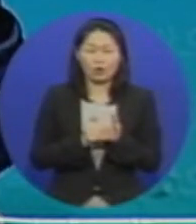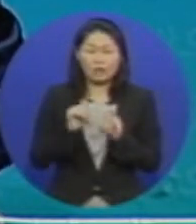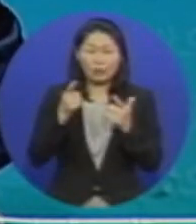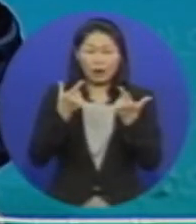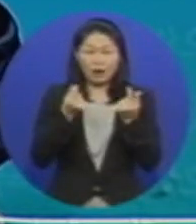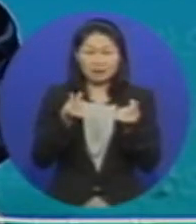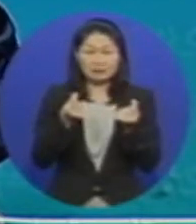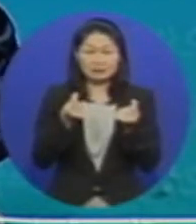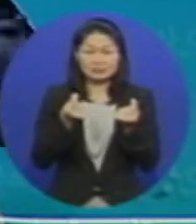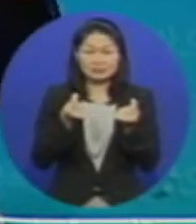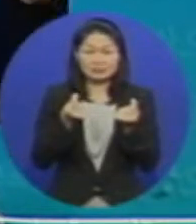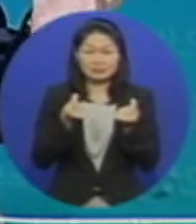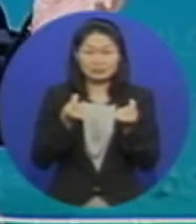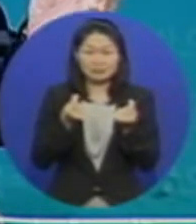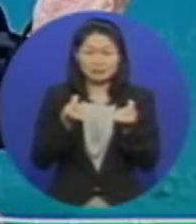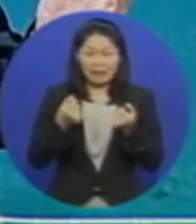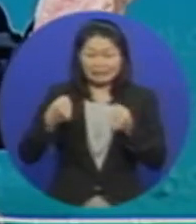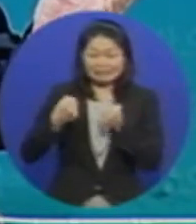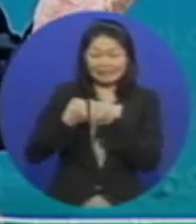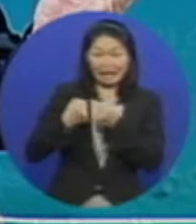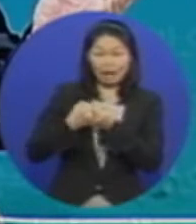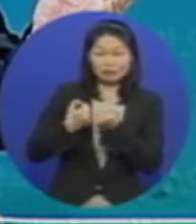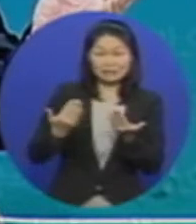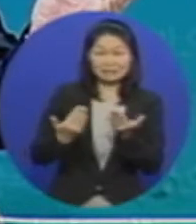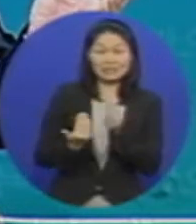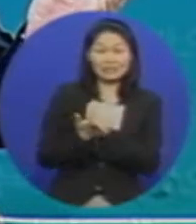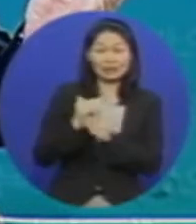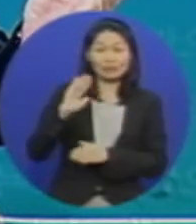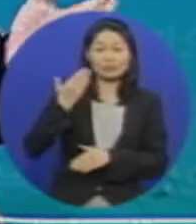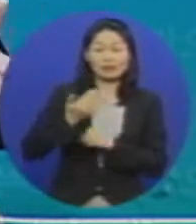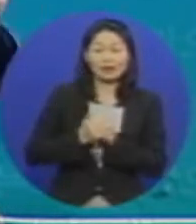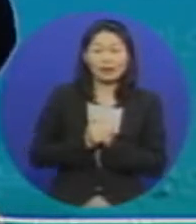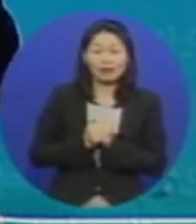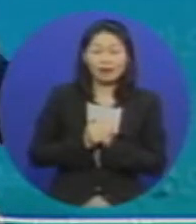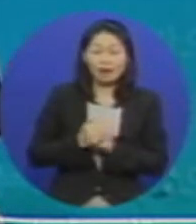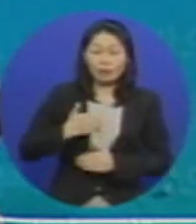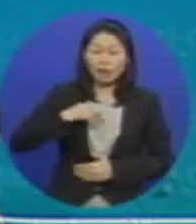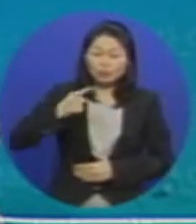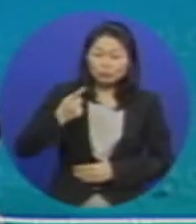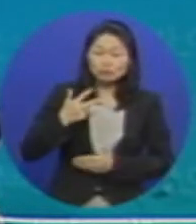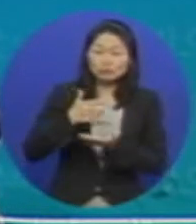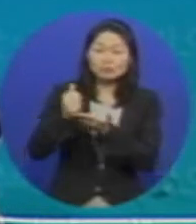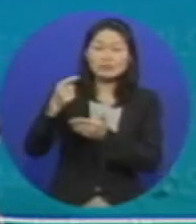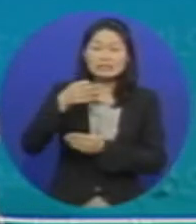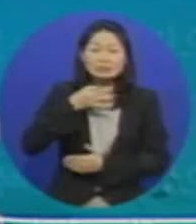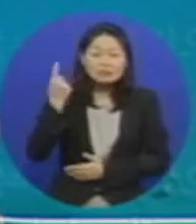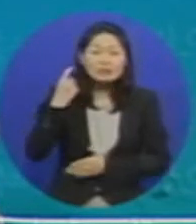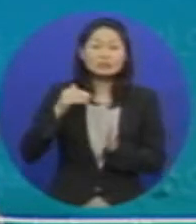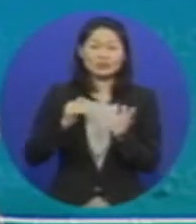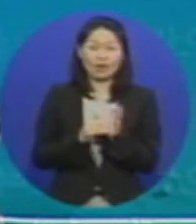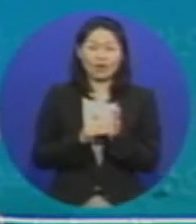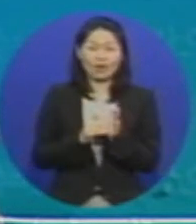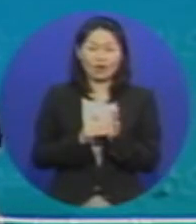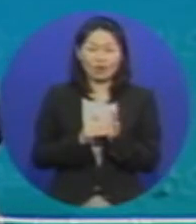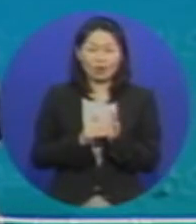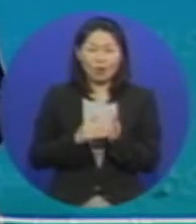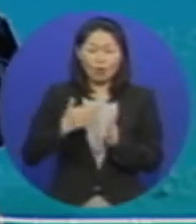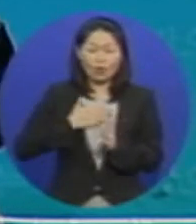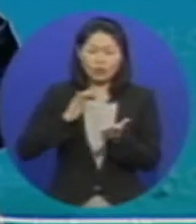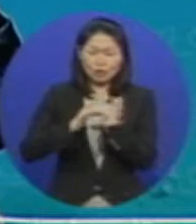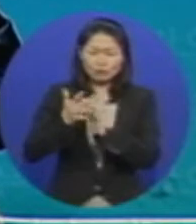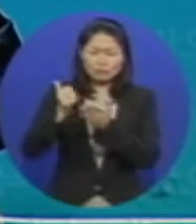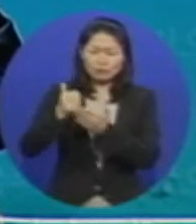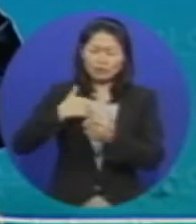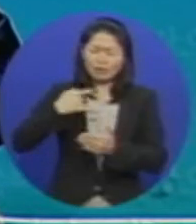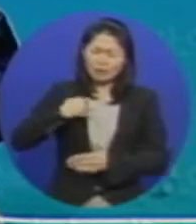그렇게 싸우는 일이 생기게 된다는 거죠 나도 주님의 음성을 들어서 예수님이 내게